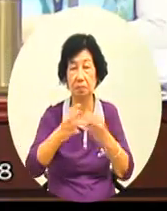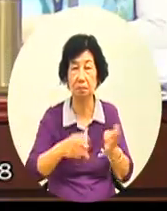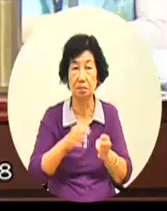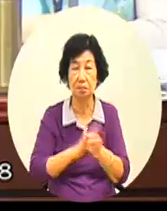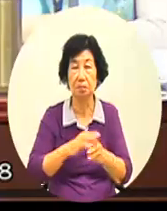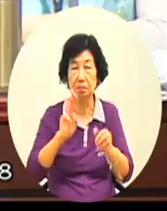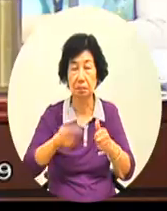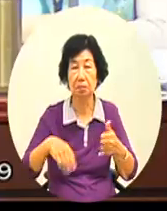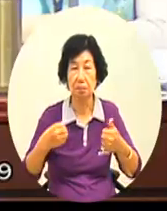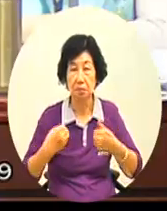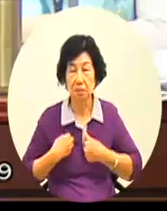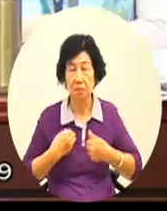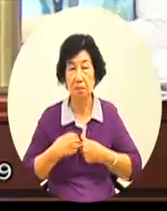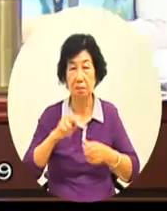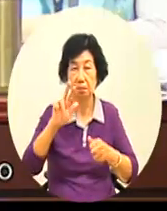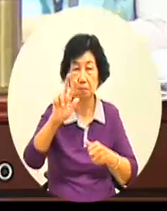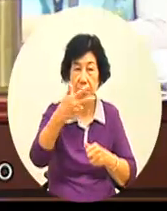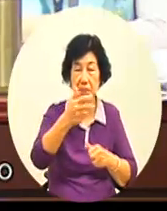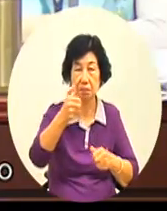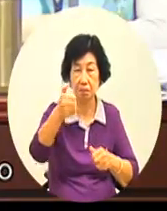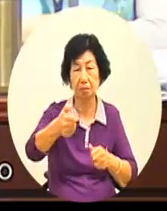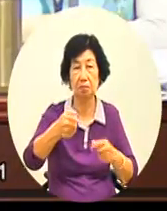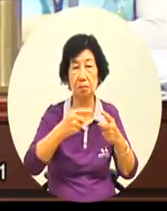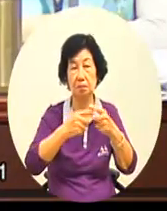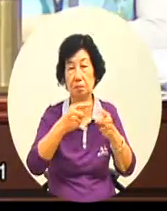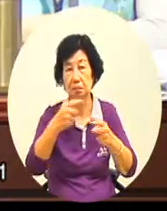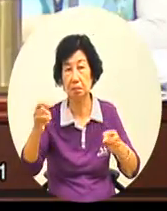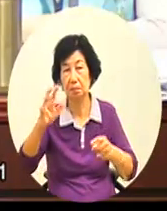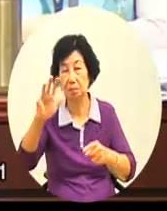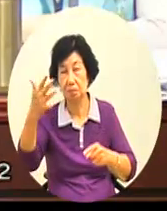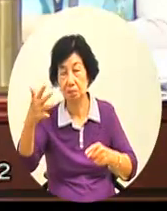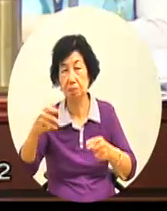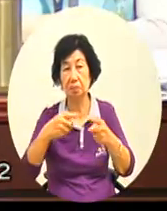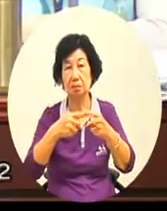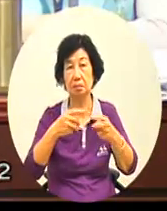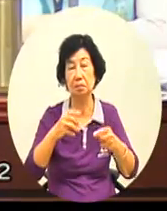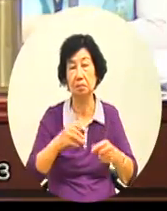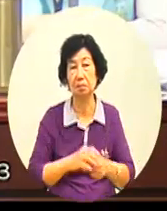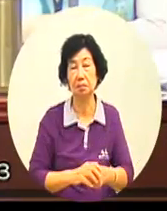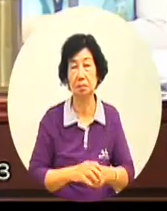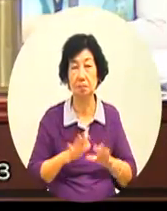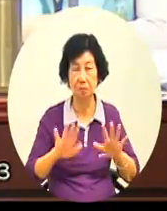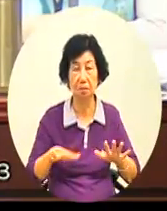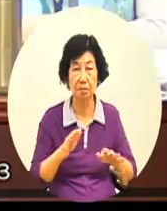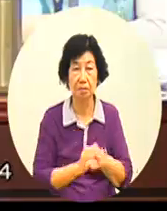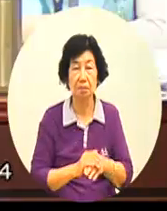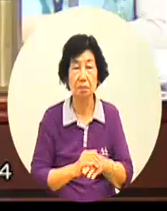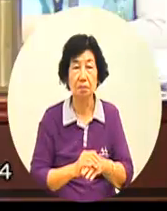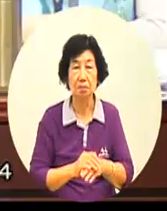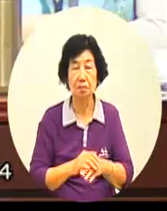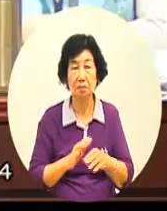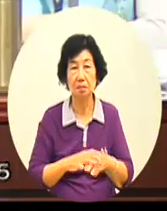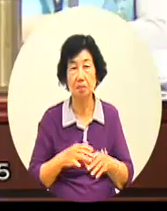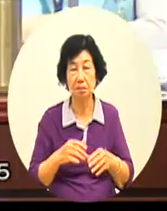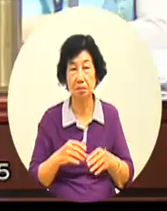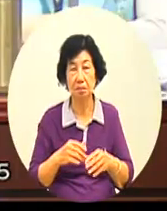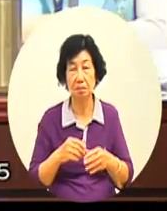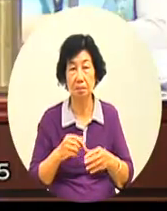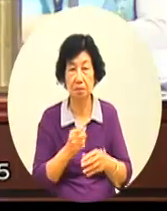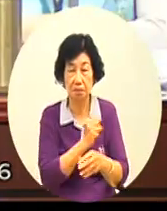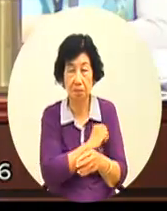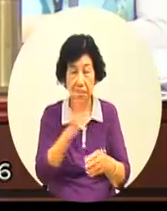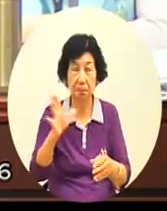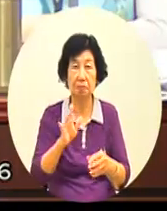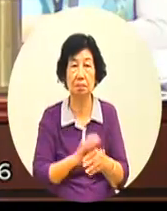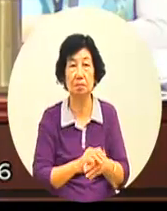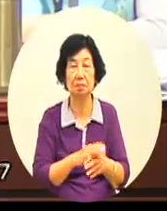750个到800个。那我们根据我们的统计，目前结训之后大概有60%的人他会投入这个